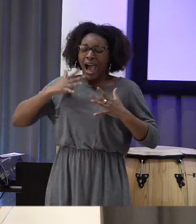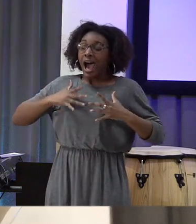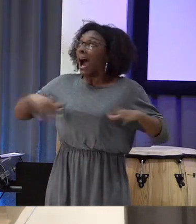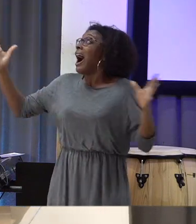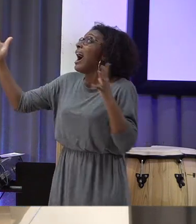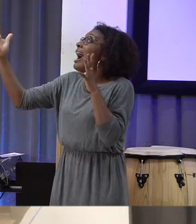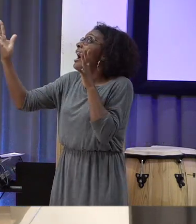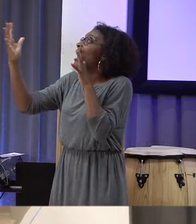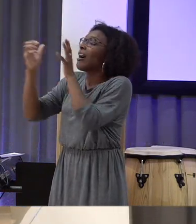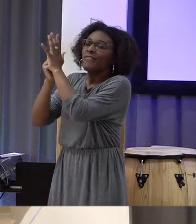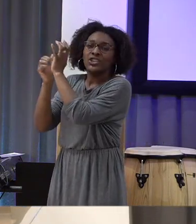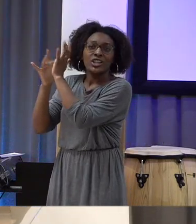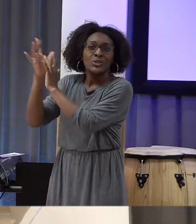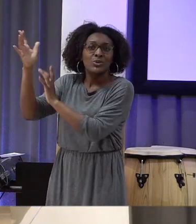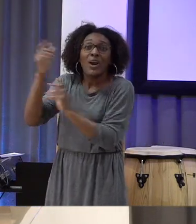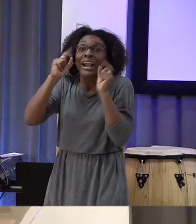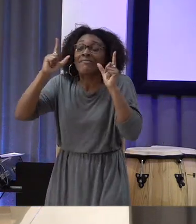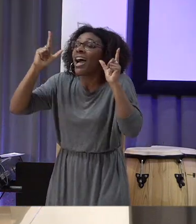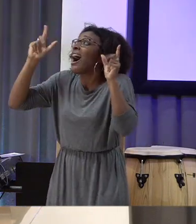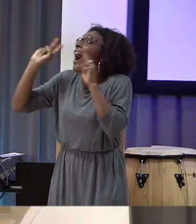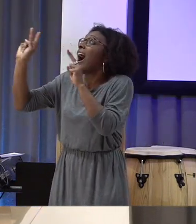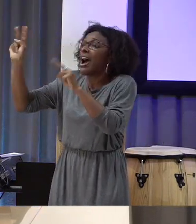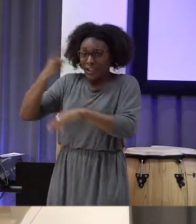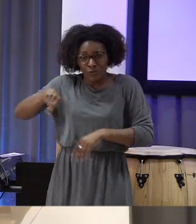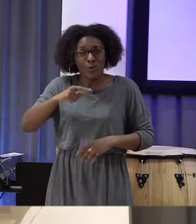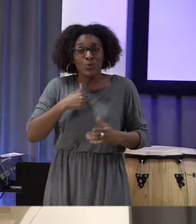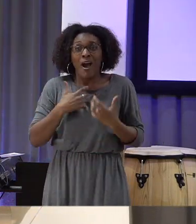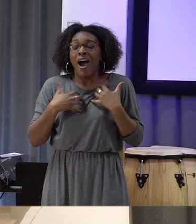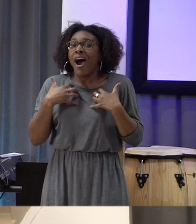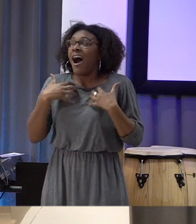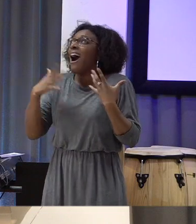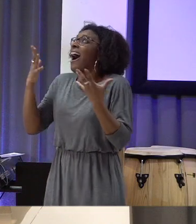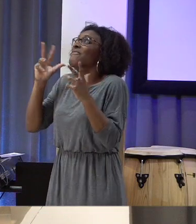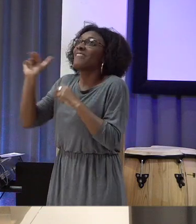Réveillés, nous verrons la gloire de Dieu.